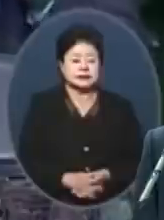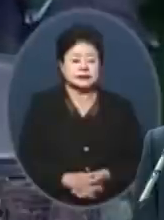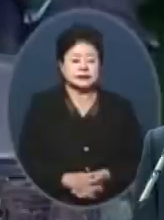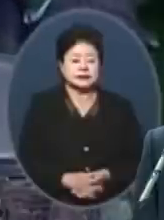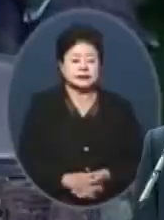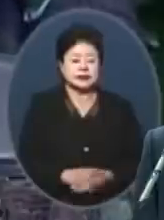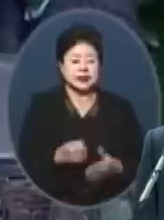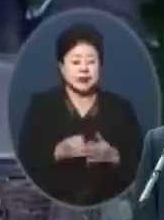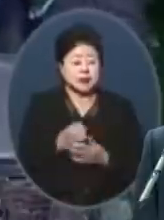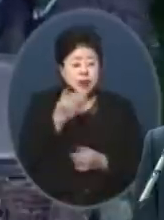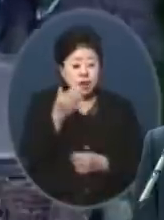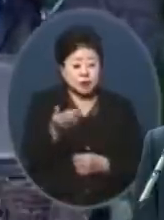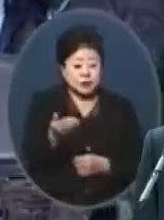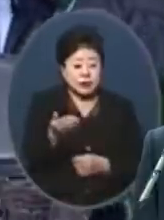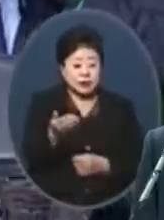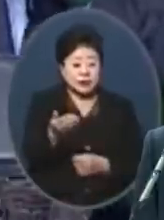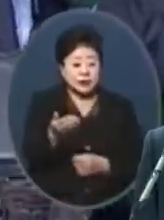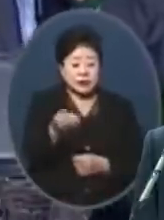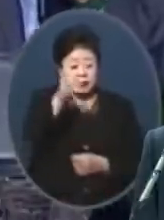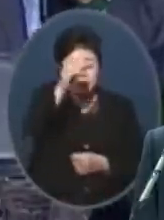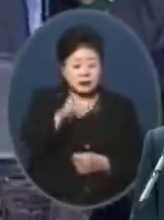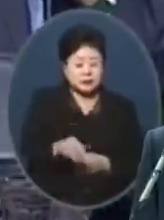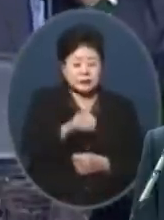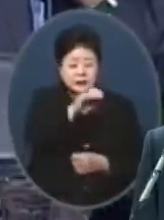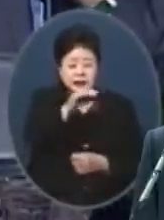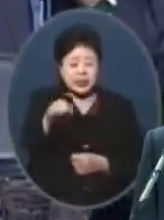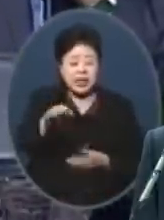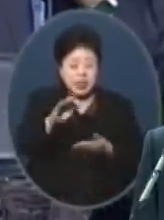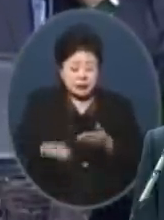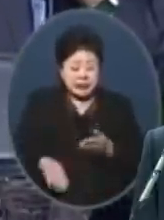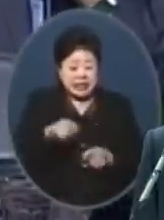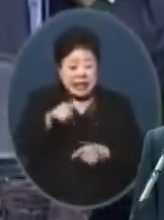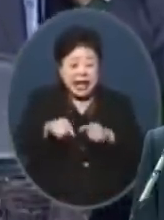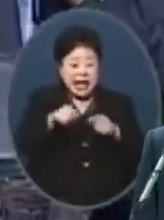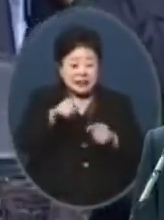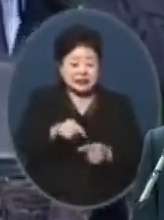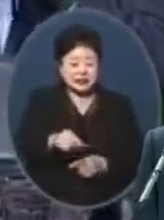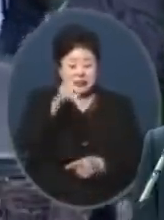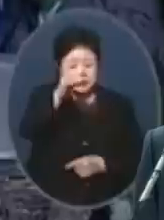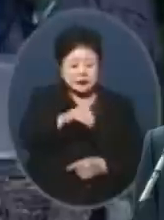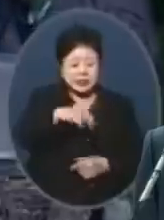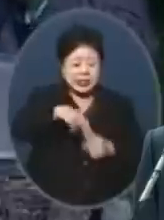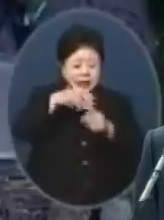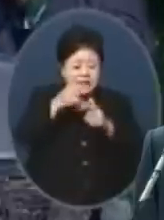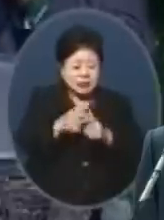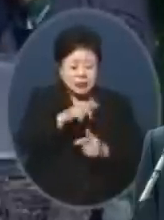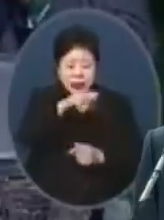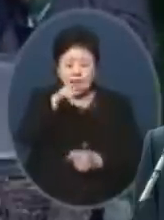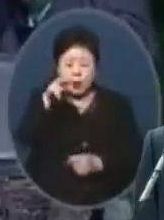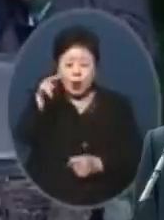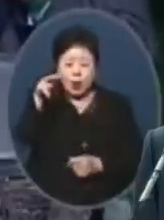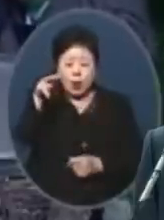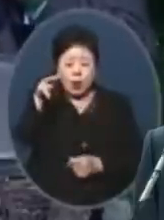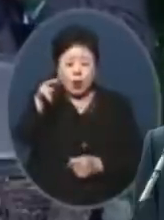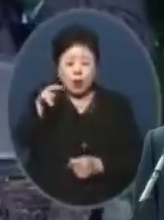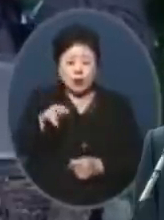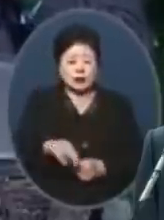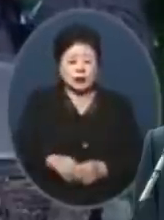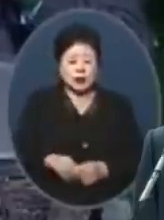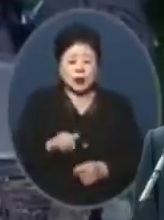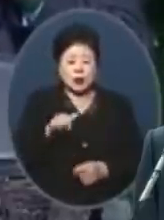life. 그래서 여러분이 십자가 밑에 나아가 십자가 달린 예수님을 바라보고